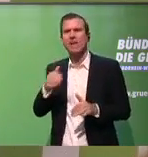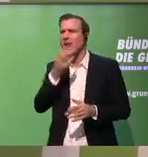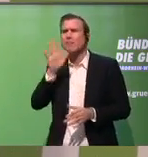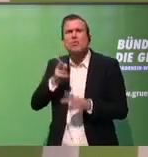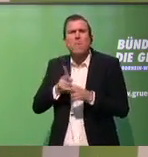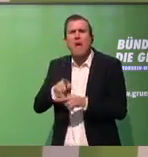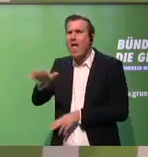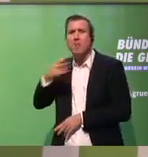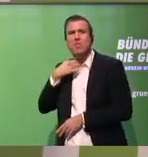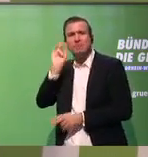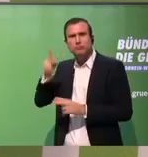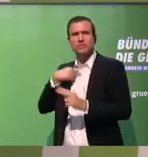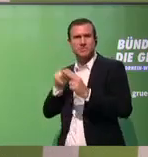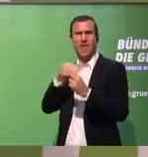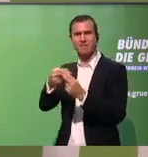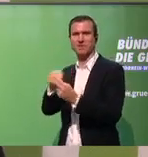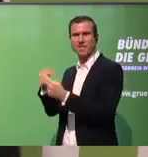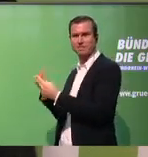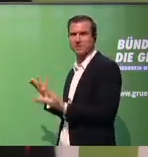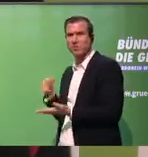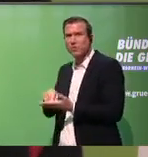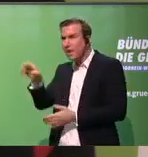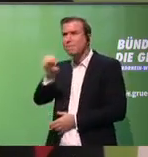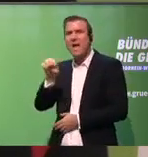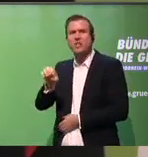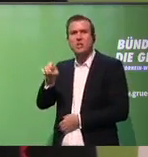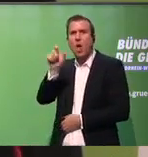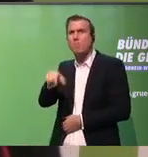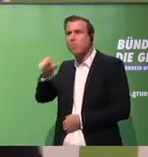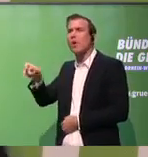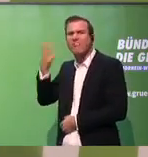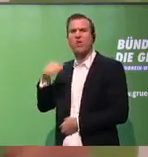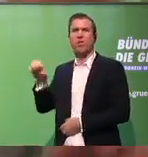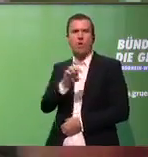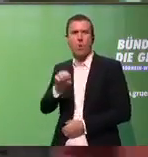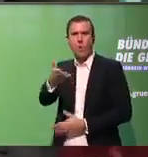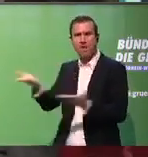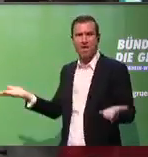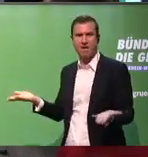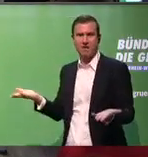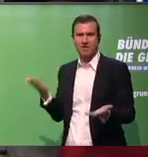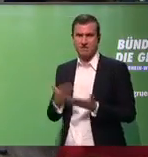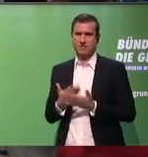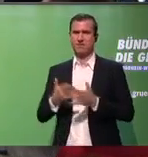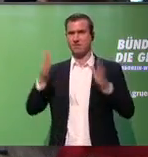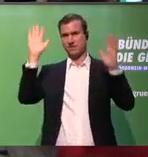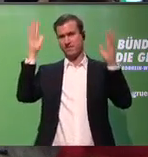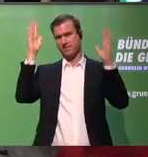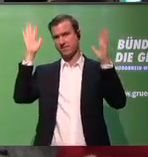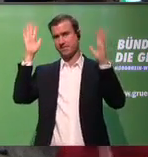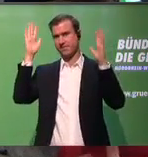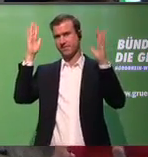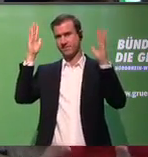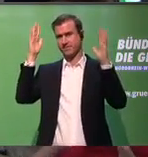Bedürfnisse und auf die müssen wir eingehen, weil das sind genauso Menschen in Europa, Bürgerinnen und Bürger Europas. Ja, danke, Ska.